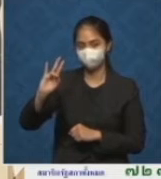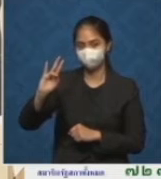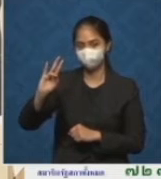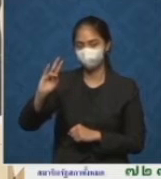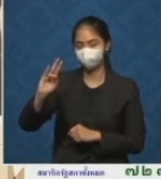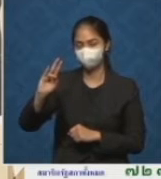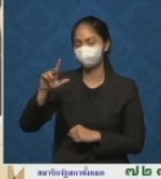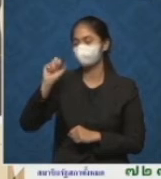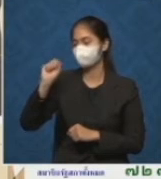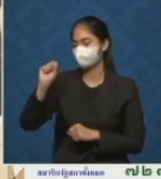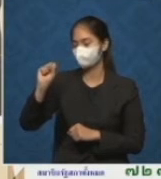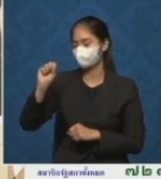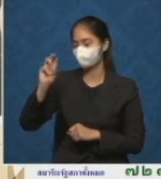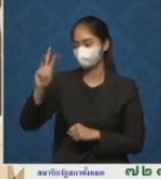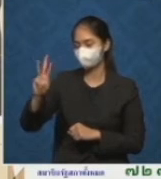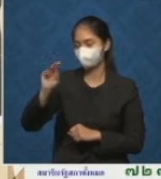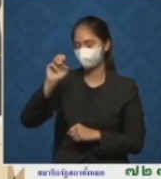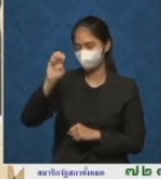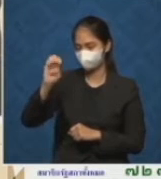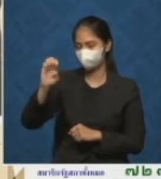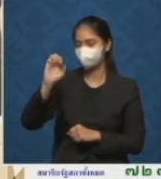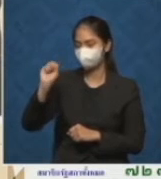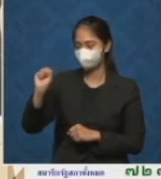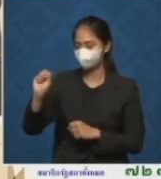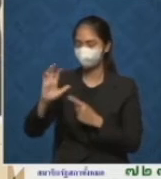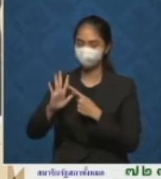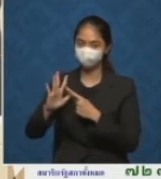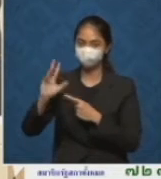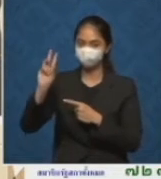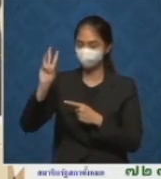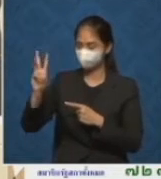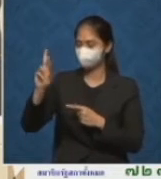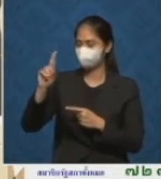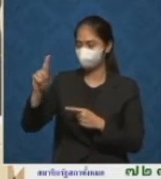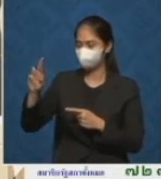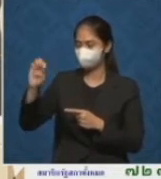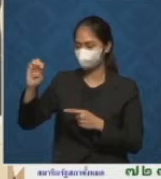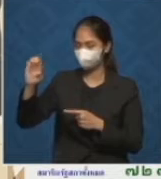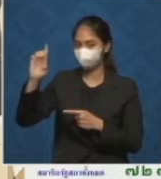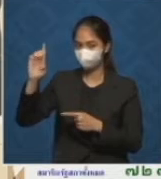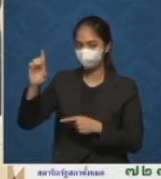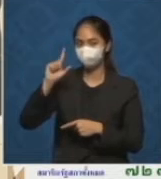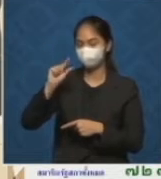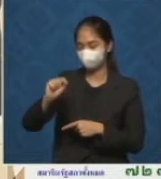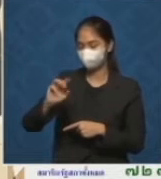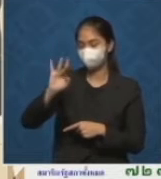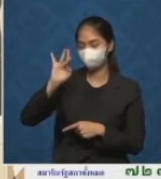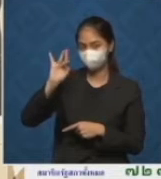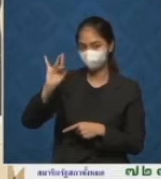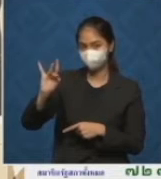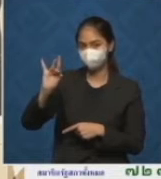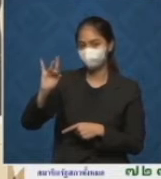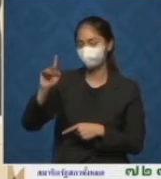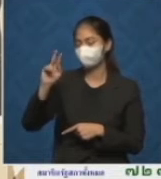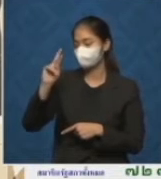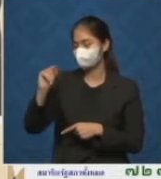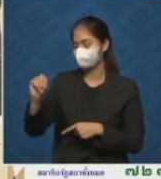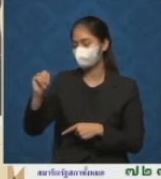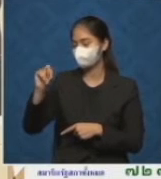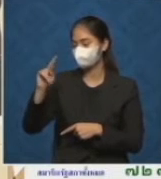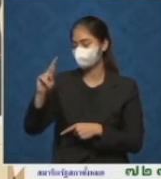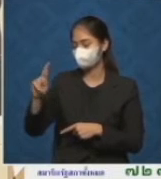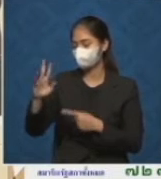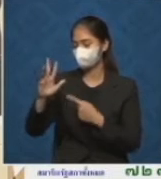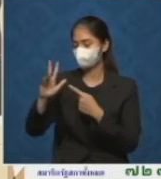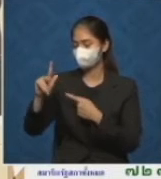นางสาววิสารดีเตชะธีรวัฒน์28นางสาวนหทัยทิวไ